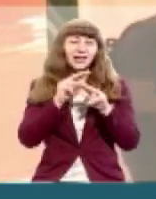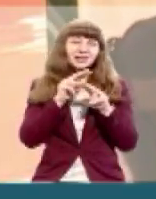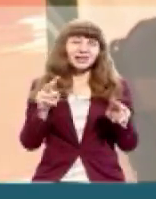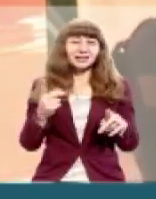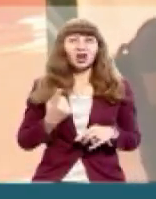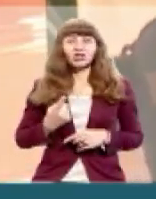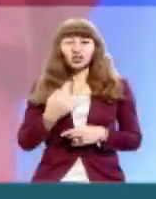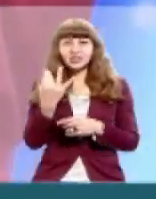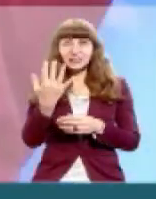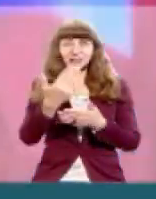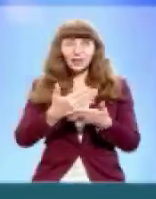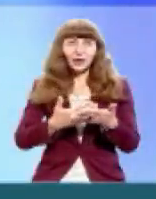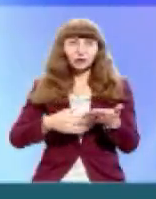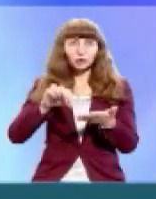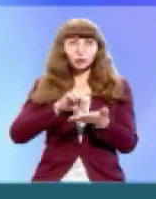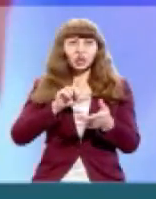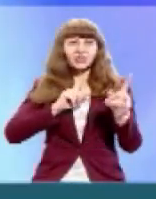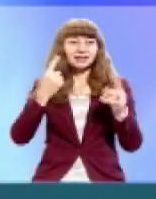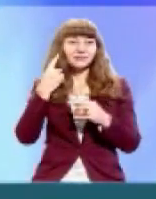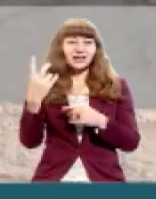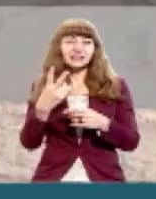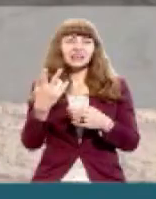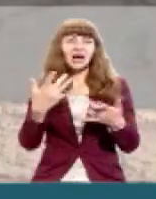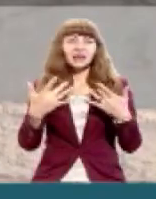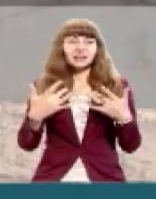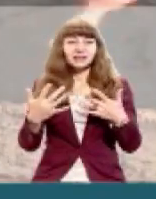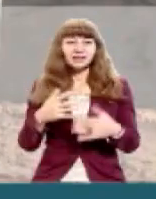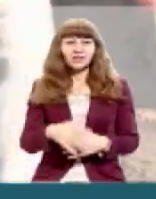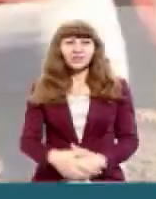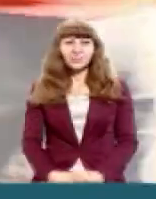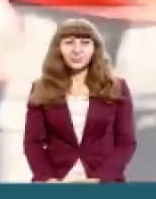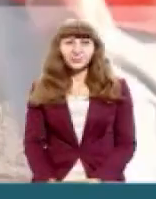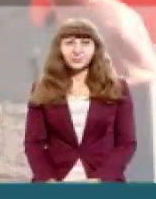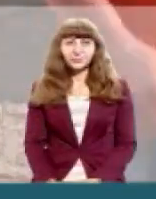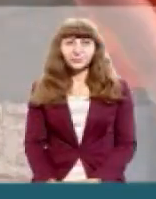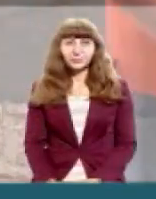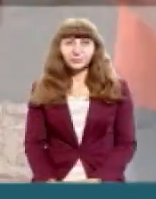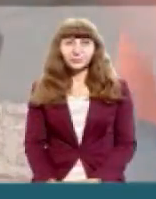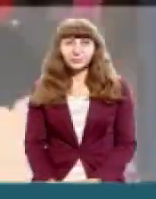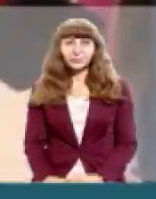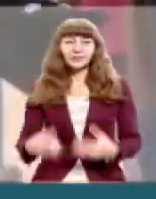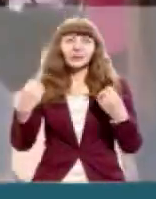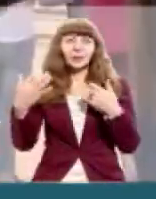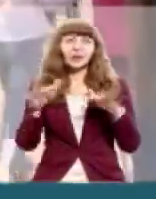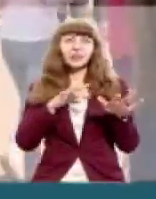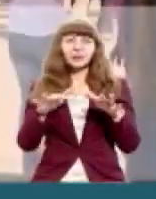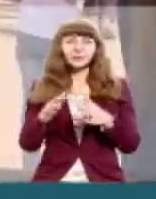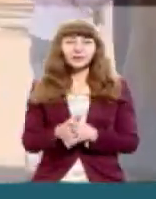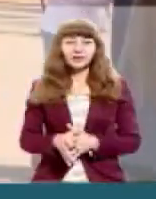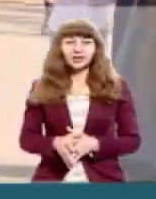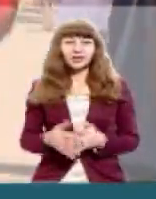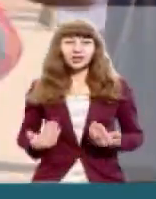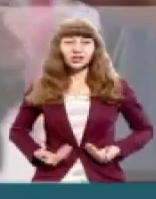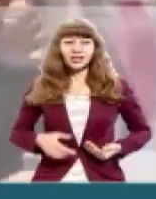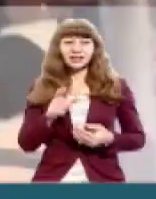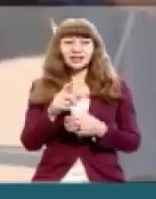әртістер, әншілер мен шығармашылық ұжымдардың қатысуымен қызықты бағдарлама күтілді. Тұрғындар мерекелік іс-шарада ән салып, би билеп жағымды әсер алды. Металлург